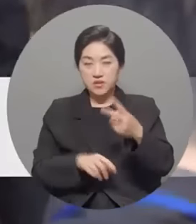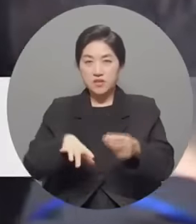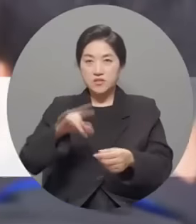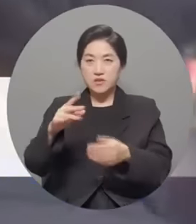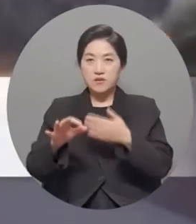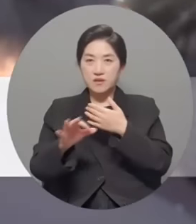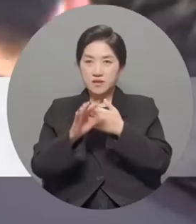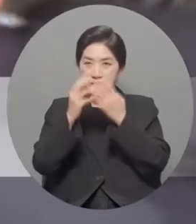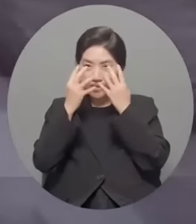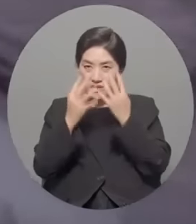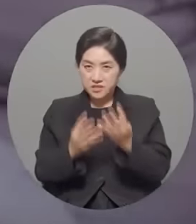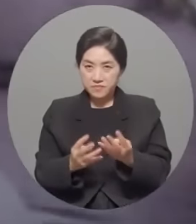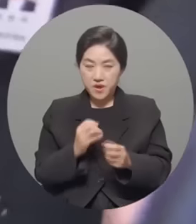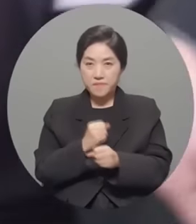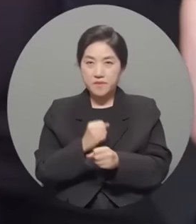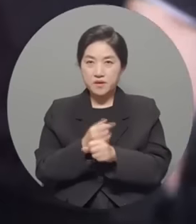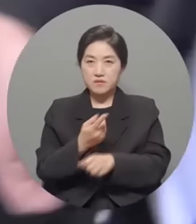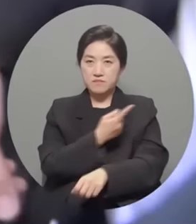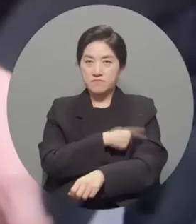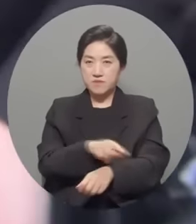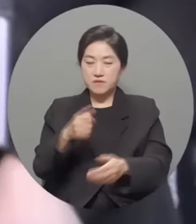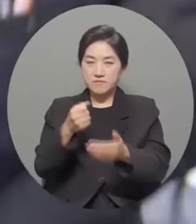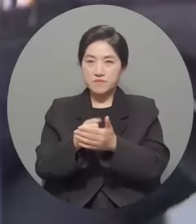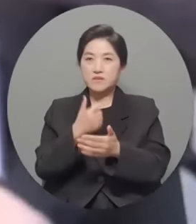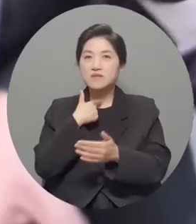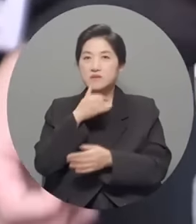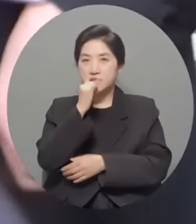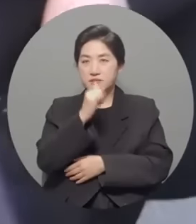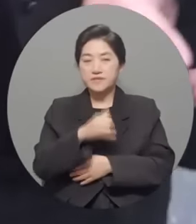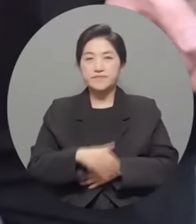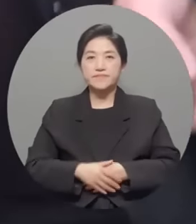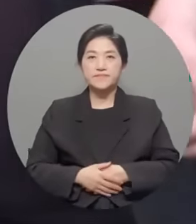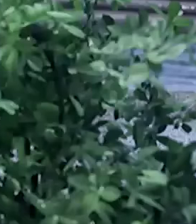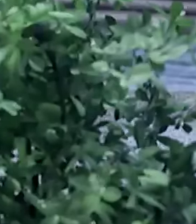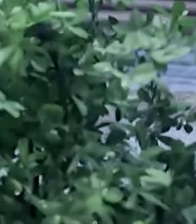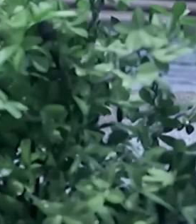첫 가석방 심사에서는 부적격 판정을 받았습니다.